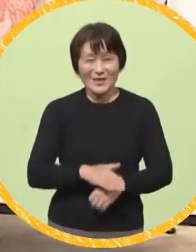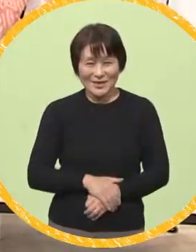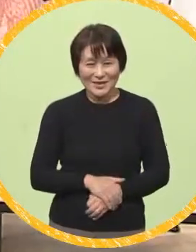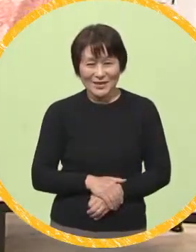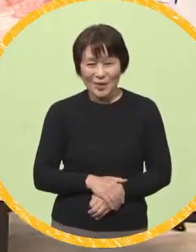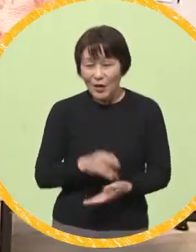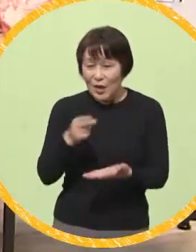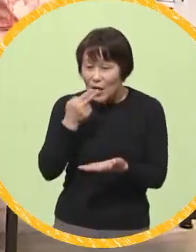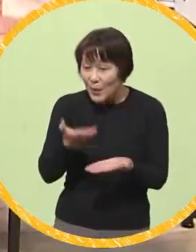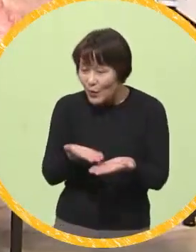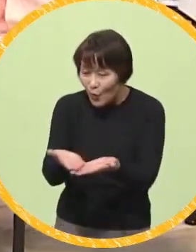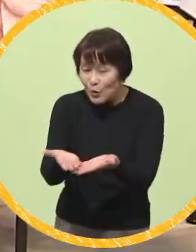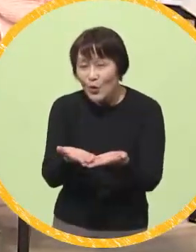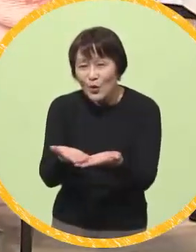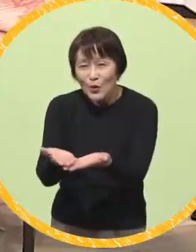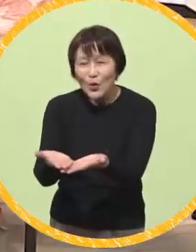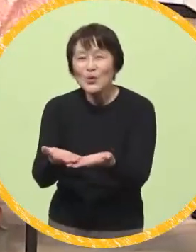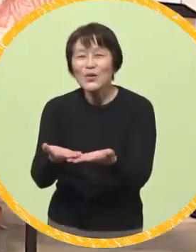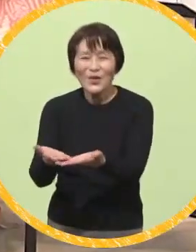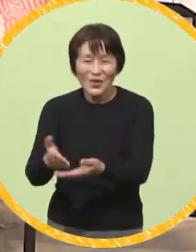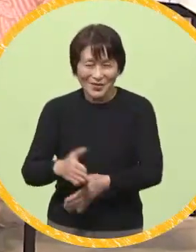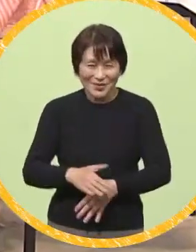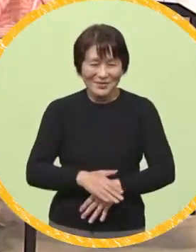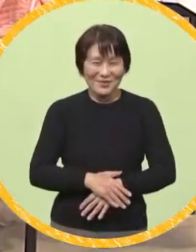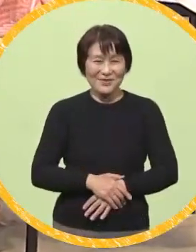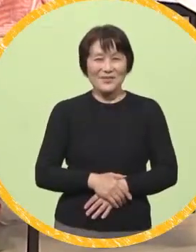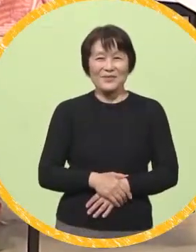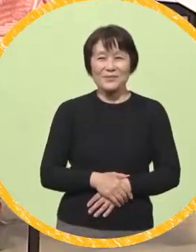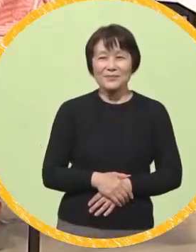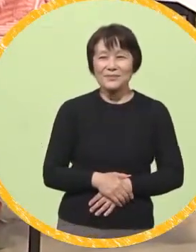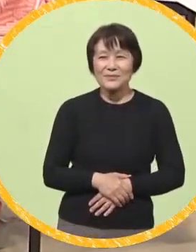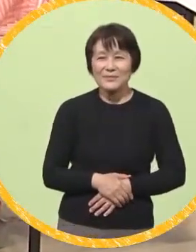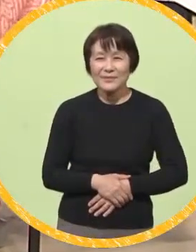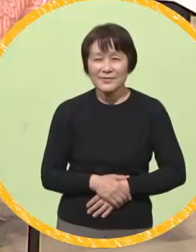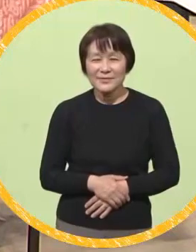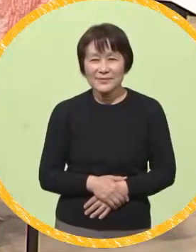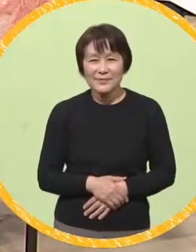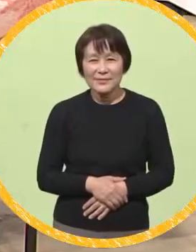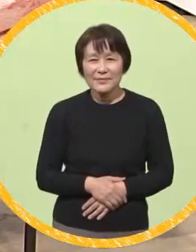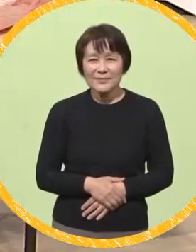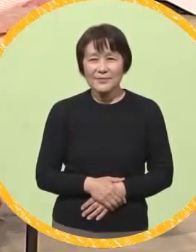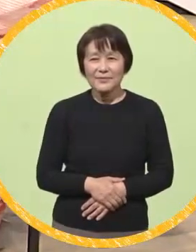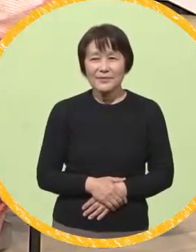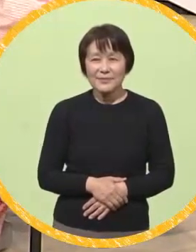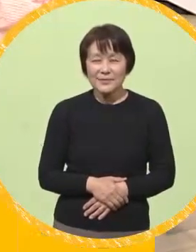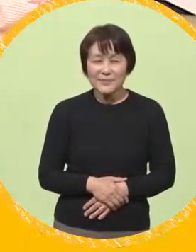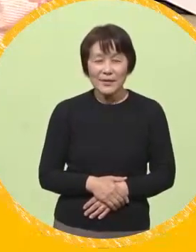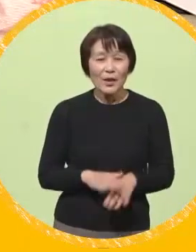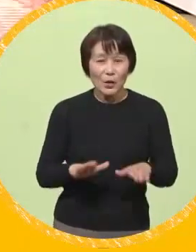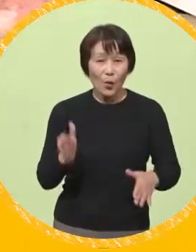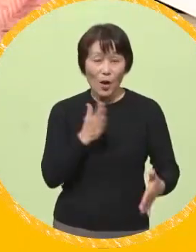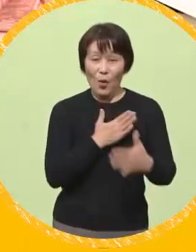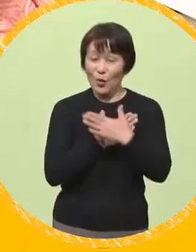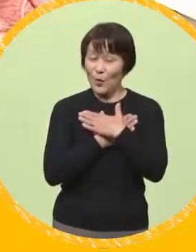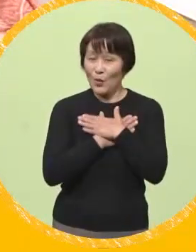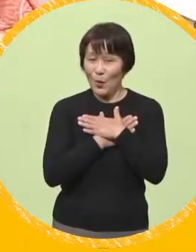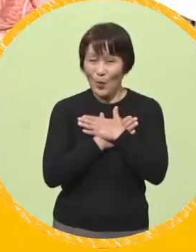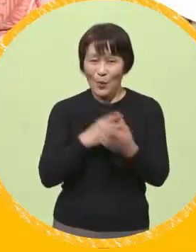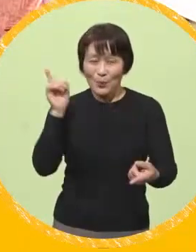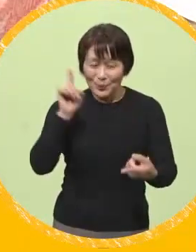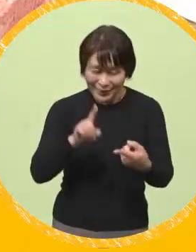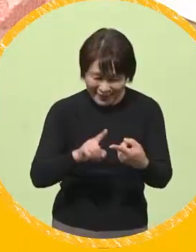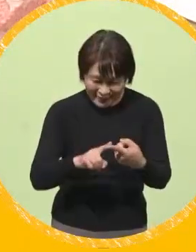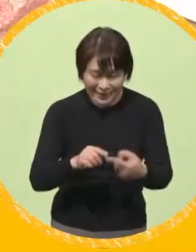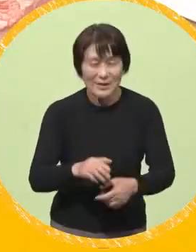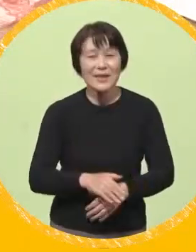ですか。 どうぞどうぞどうぞどうぞ。 いいですいいですいいです。これちょっといただいたことがなくて、 じゃあ驚きますよ。 なんですよ、 はい、お着物も桜マス色で、 はい、いやねちょっとすいませ